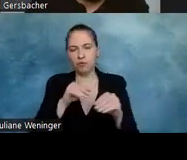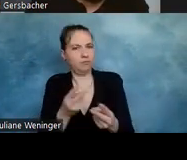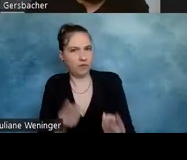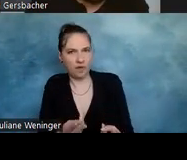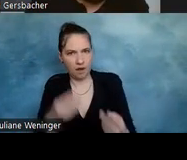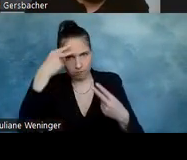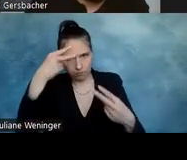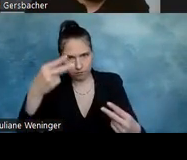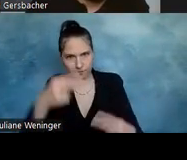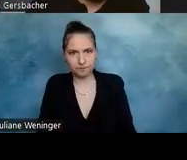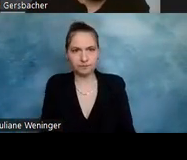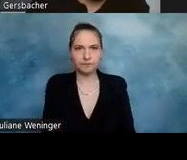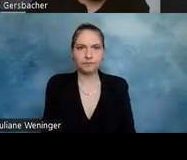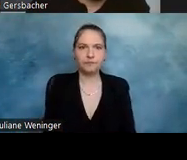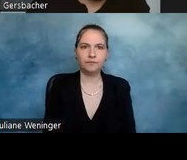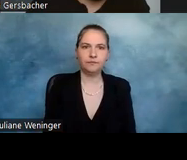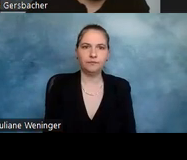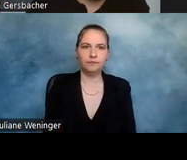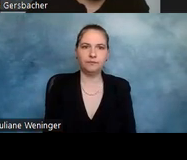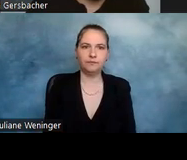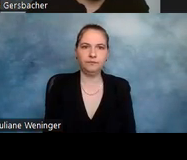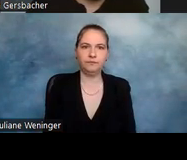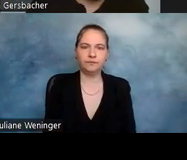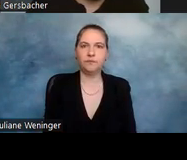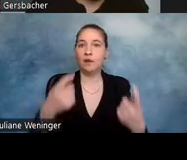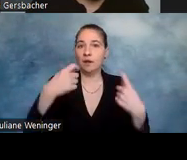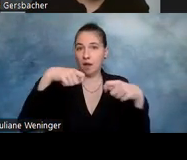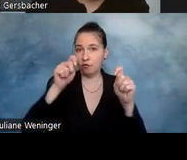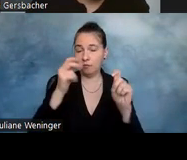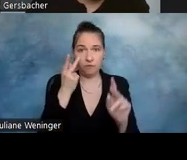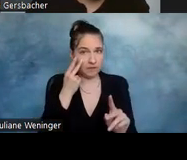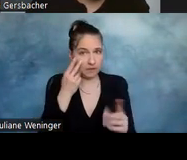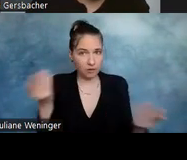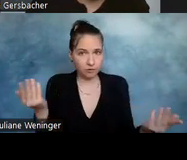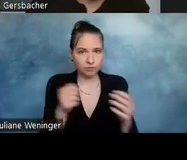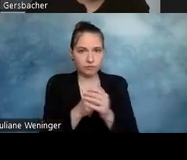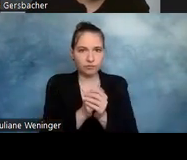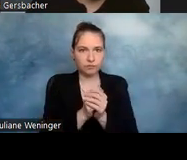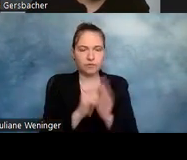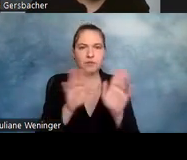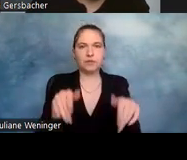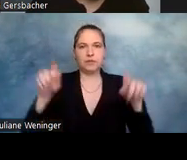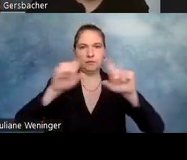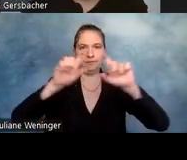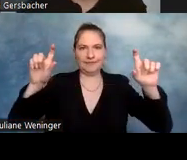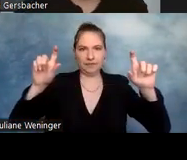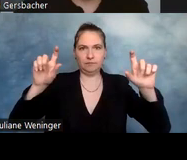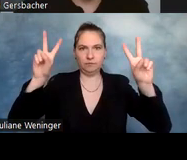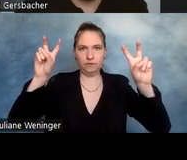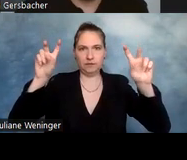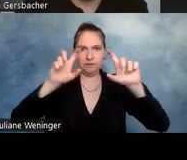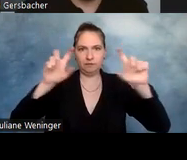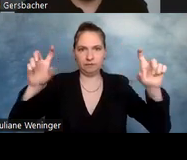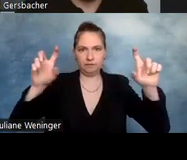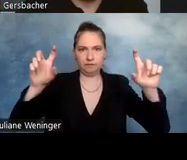Und so, hier wieder hoch. Aufgebaut ist es grundsätzlich so, wir haben ja immer eine Überschrift. Das ist quasi so das